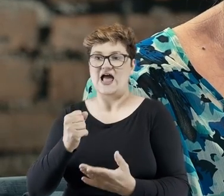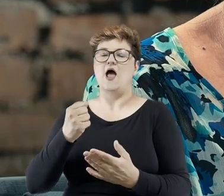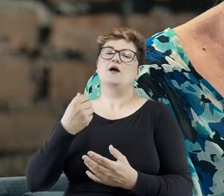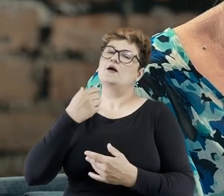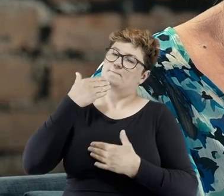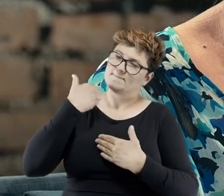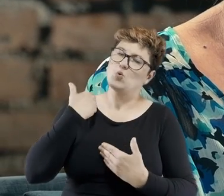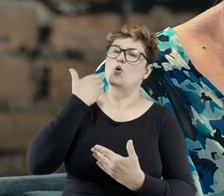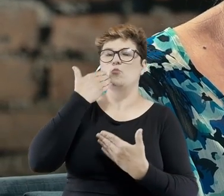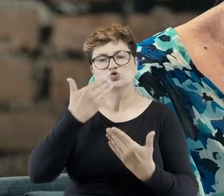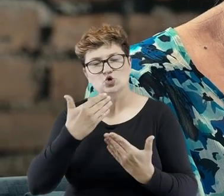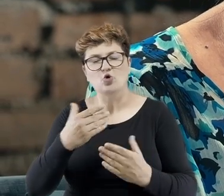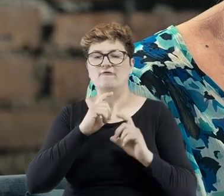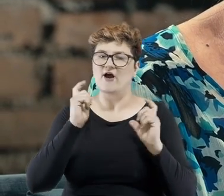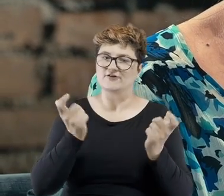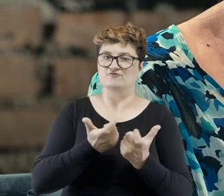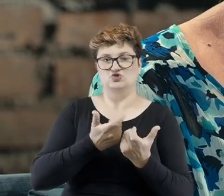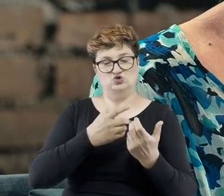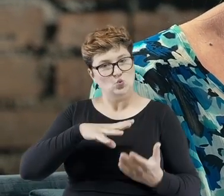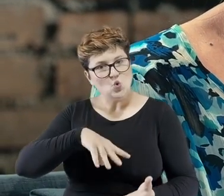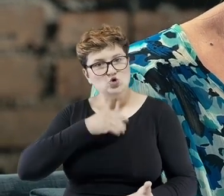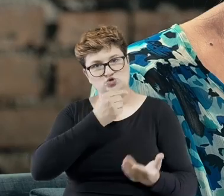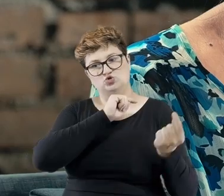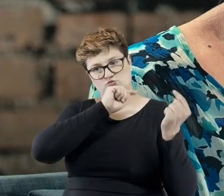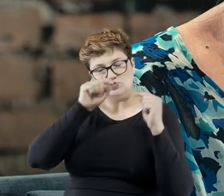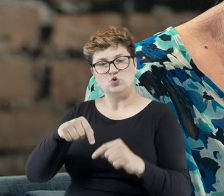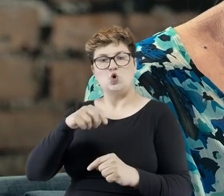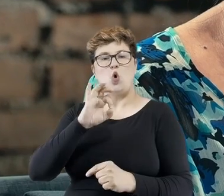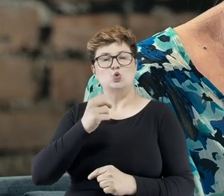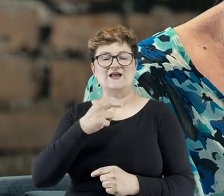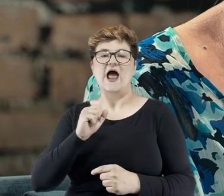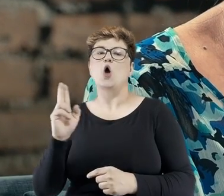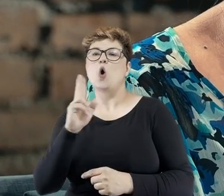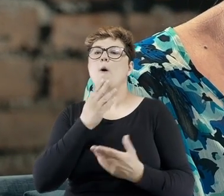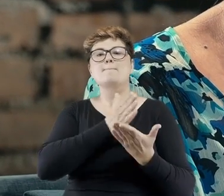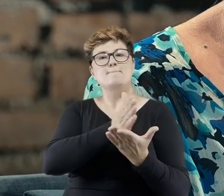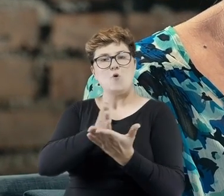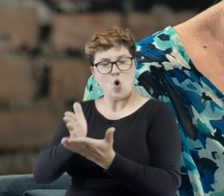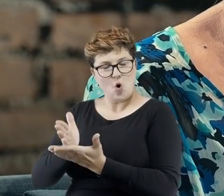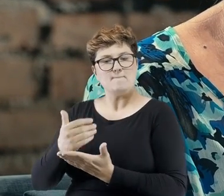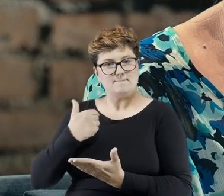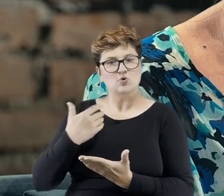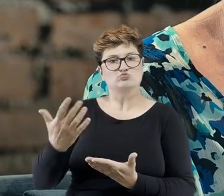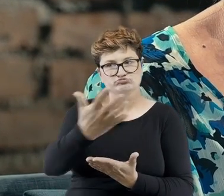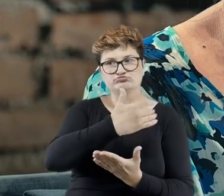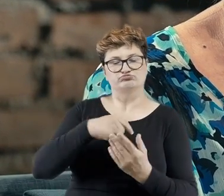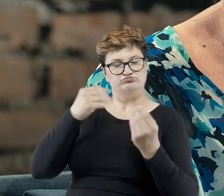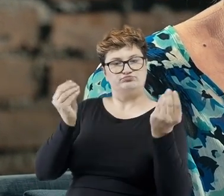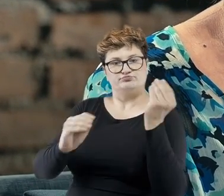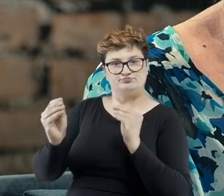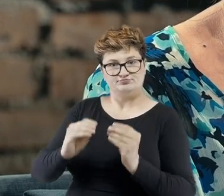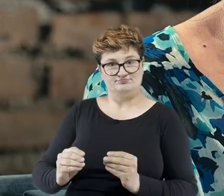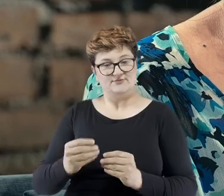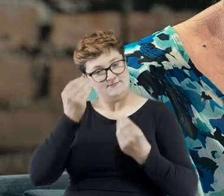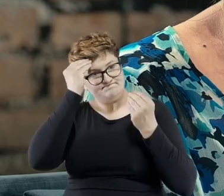dziękowała wszystkim, którzy przybyli na uroczystość do Orunii i przyczynili się do urządzenia tej świetlicy i apeluje do ludności Orunii,